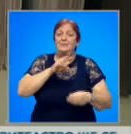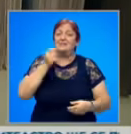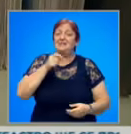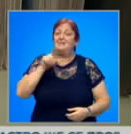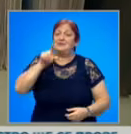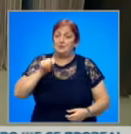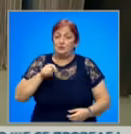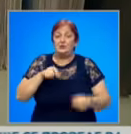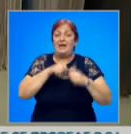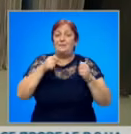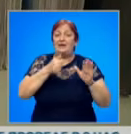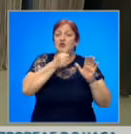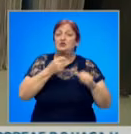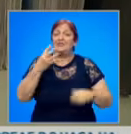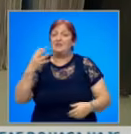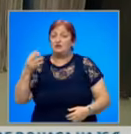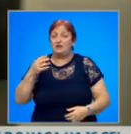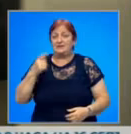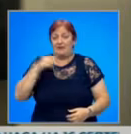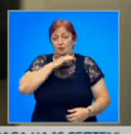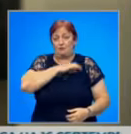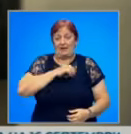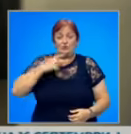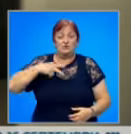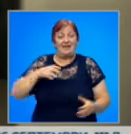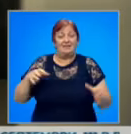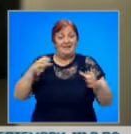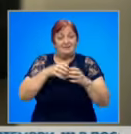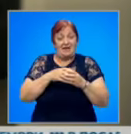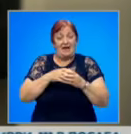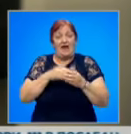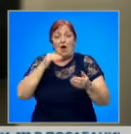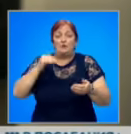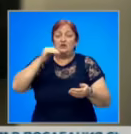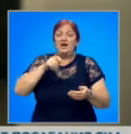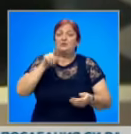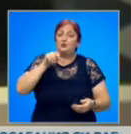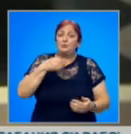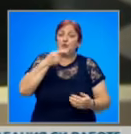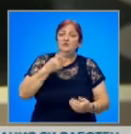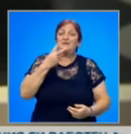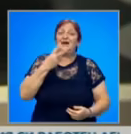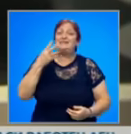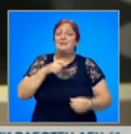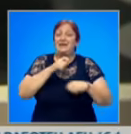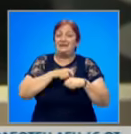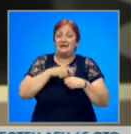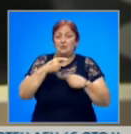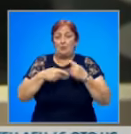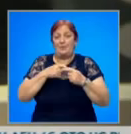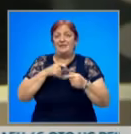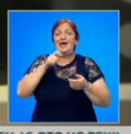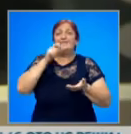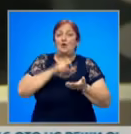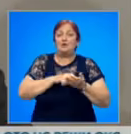за пенсионерите и мерките 60 на 40 са сред успехите в социалната сфера. Индексацията на пенсиите ще започне от 25 декември чрез промени в Кодекса